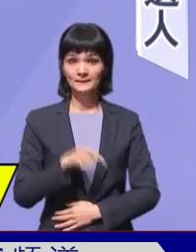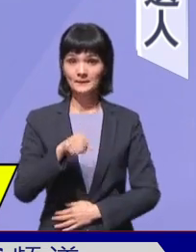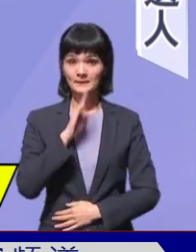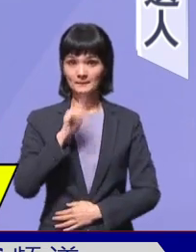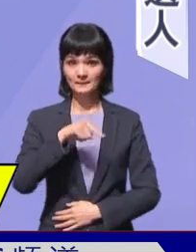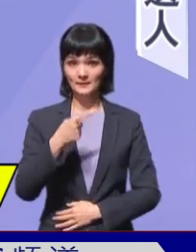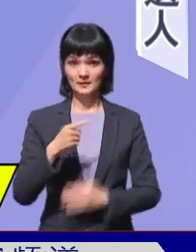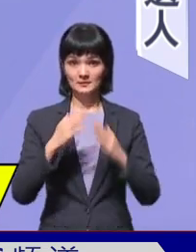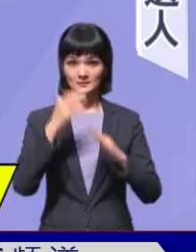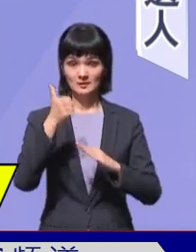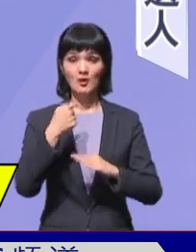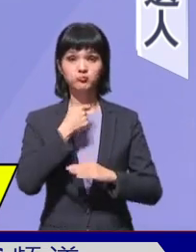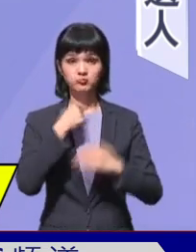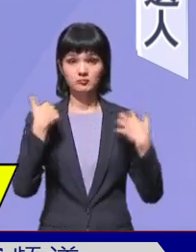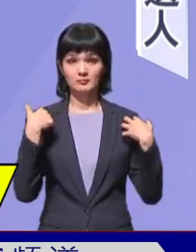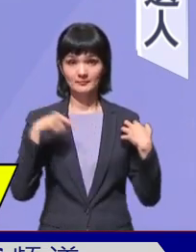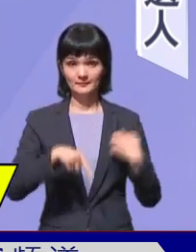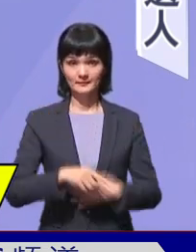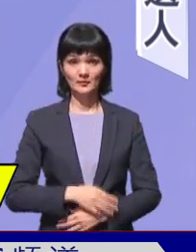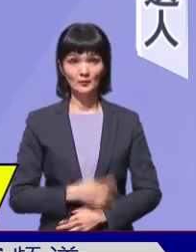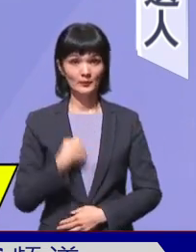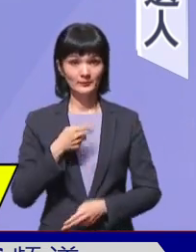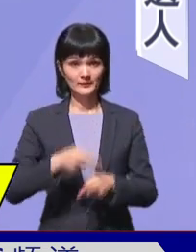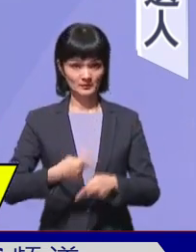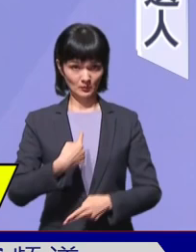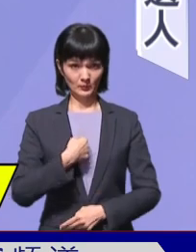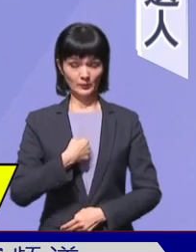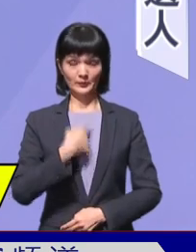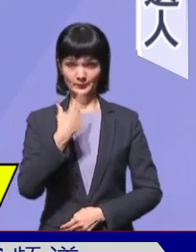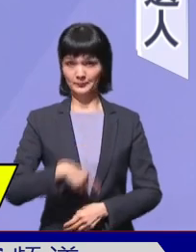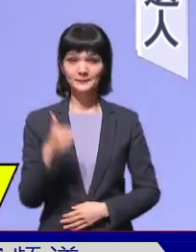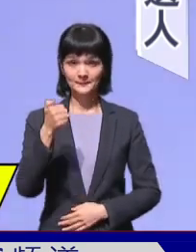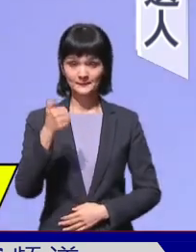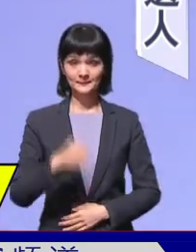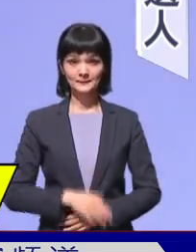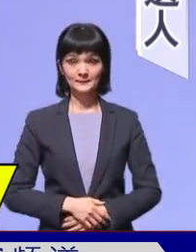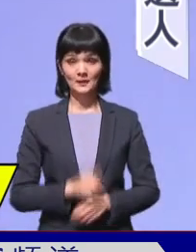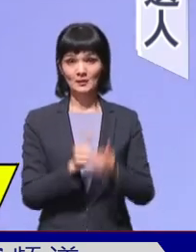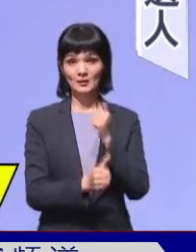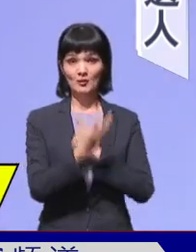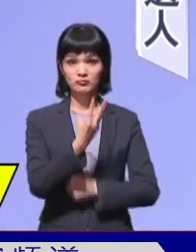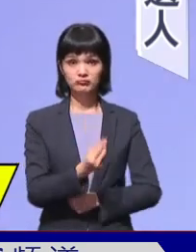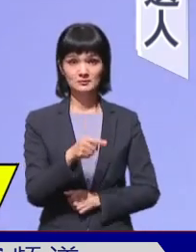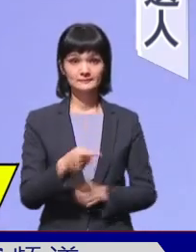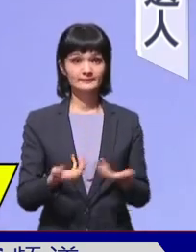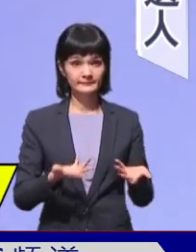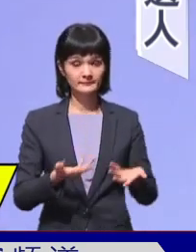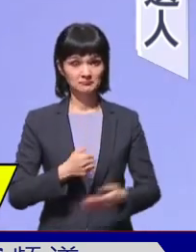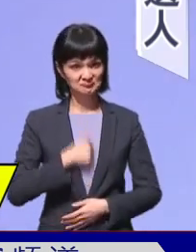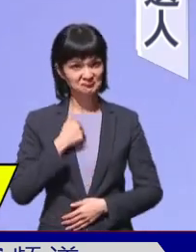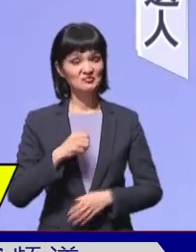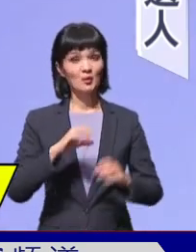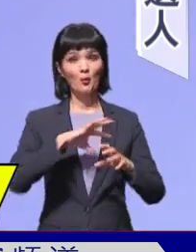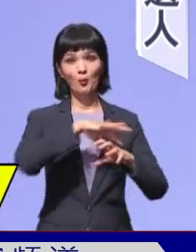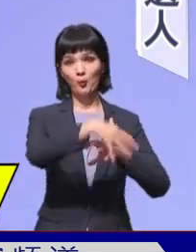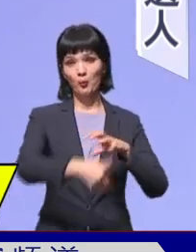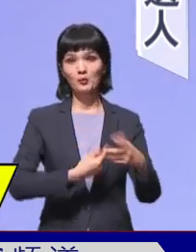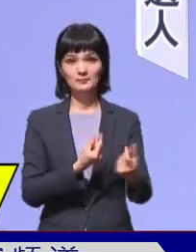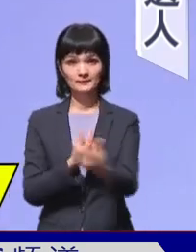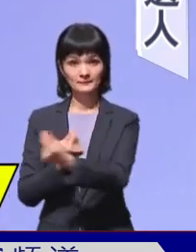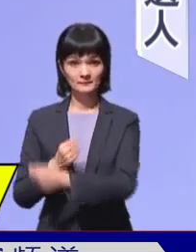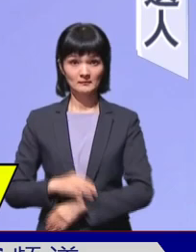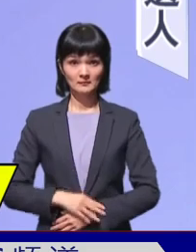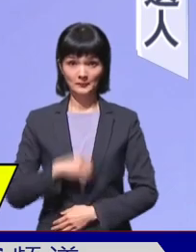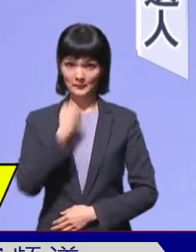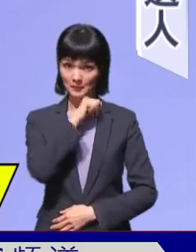来市长要做的事情，而我相信我就是最适合的人选。 少子化确实也是一个国际的趋势，台